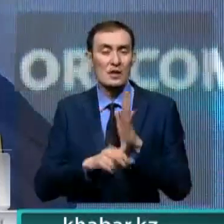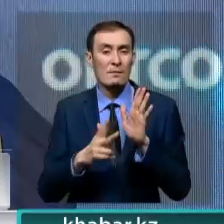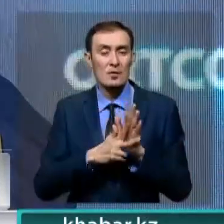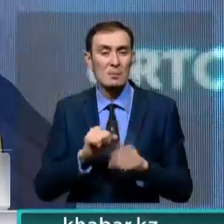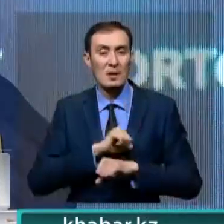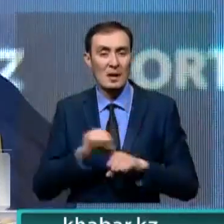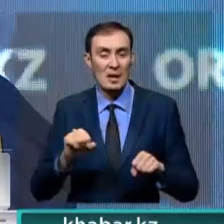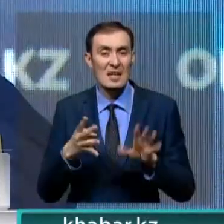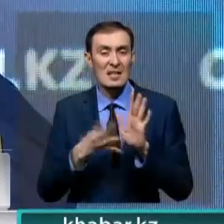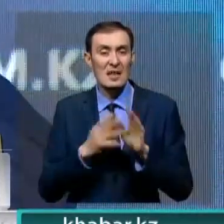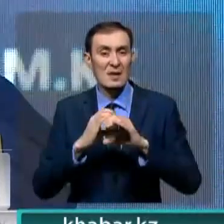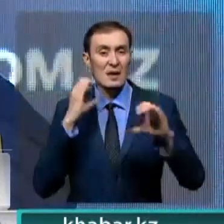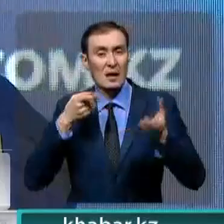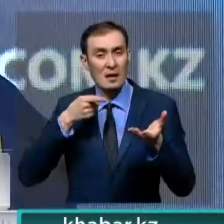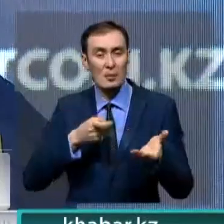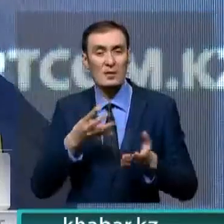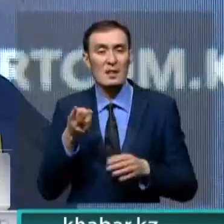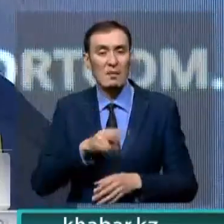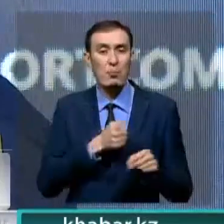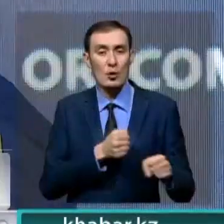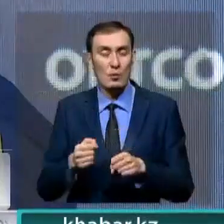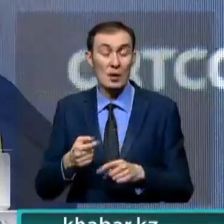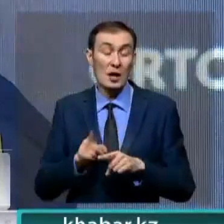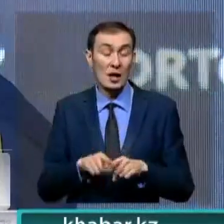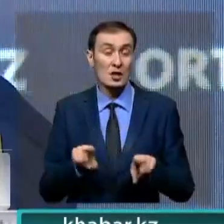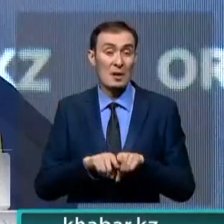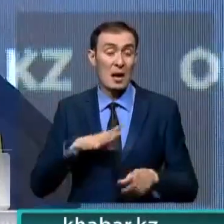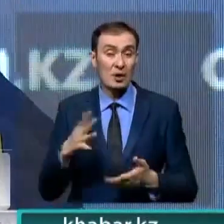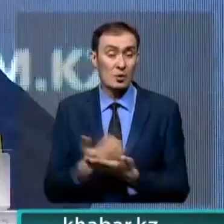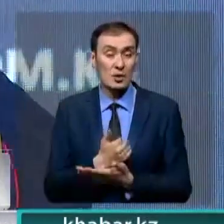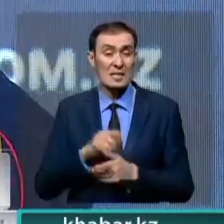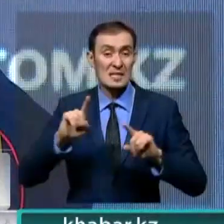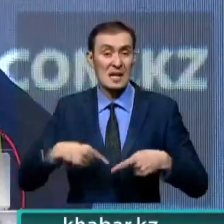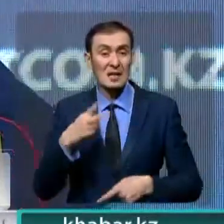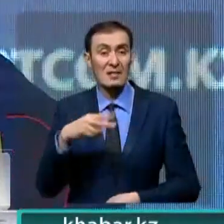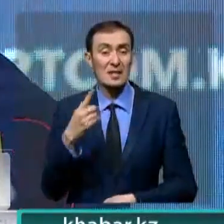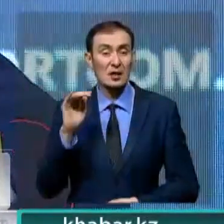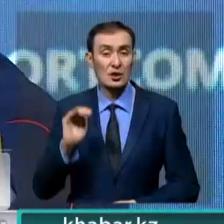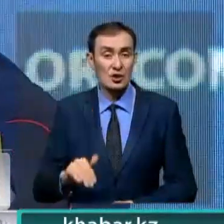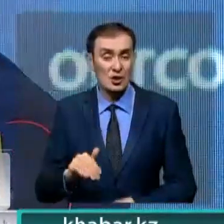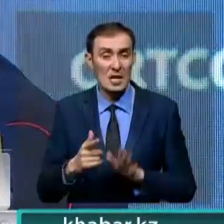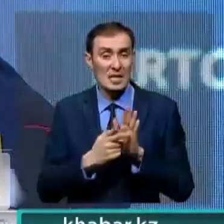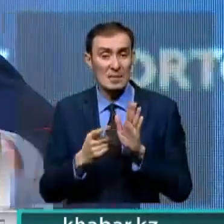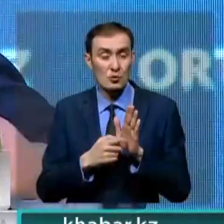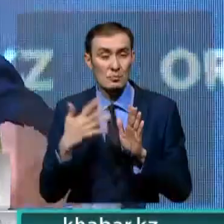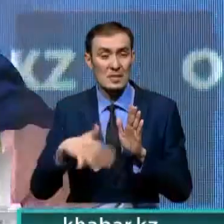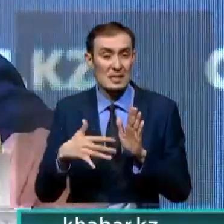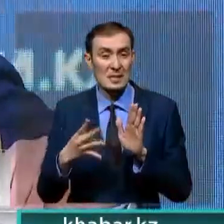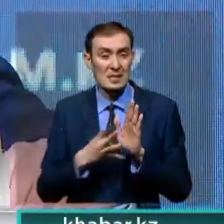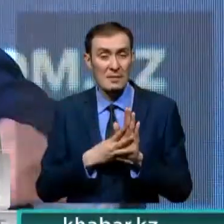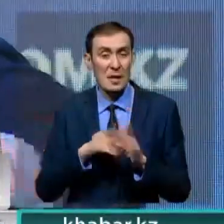9 гранатометов и два пулемета кроме того обнаружено и изъято 21 1759